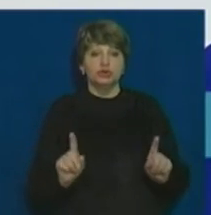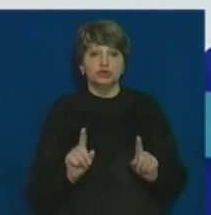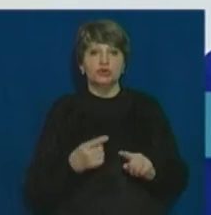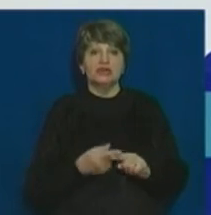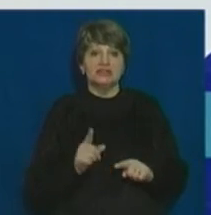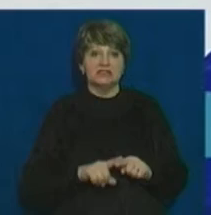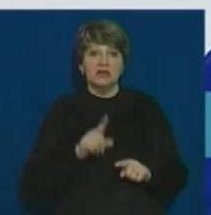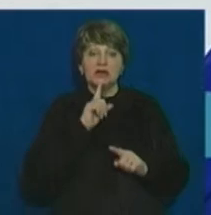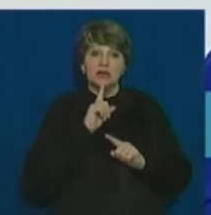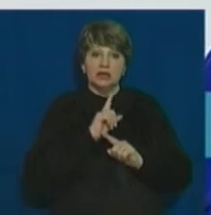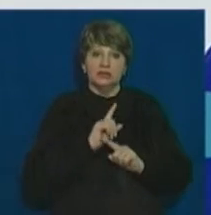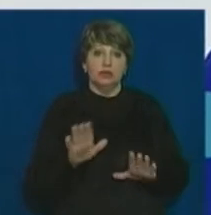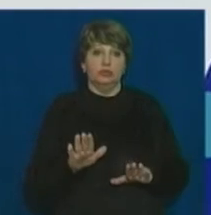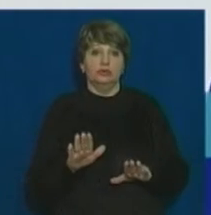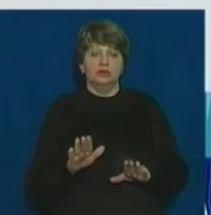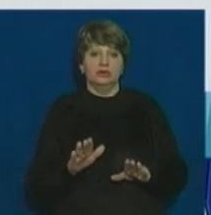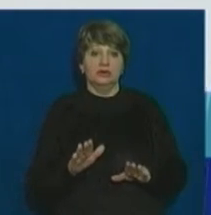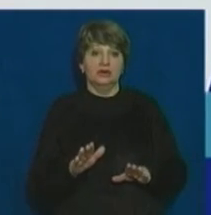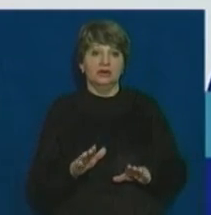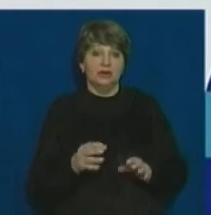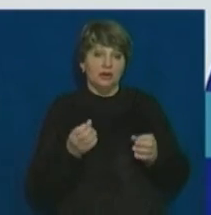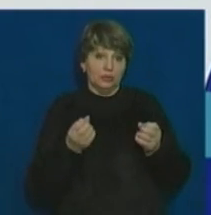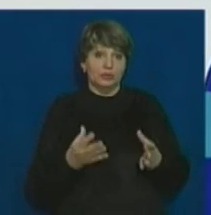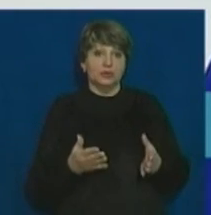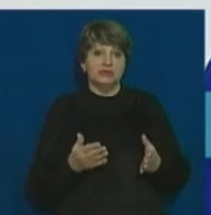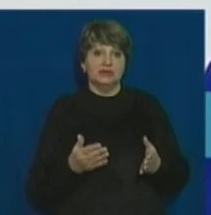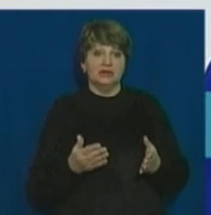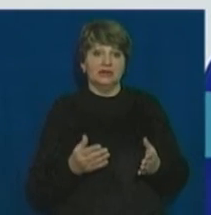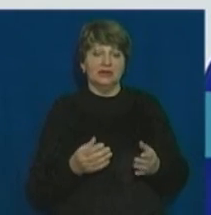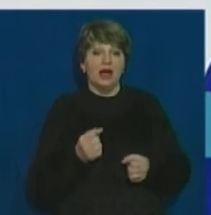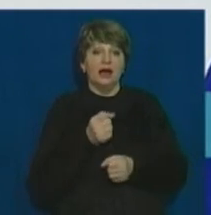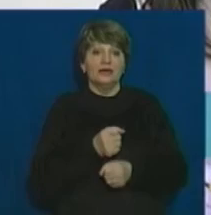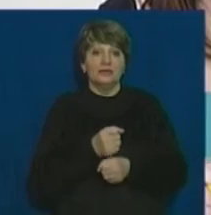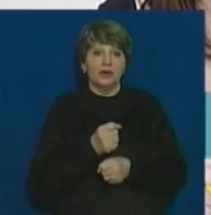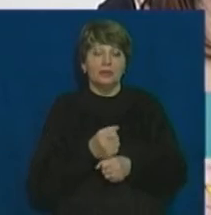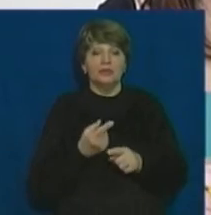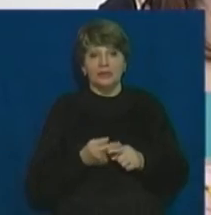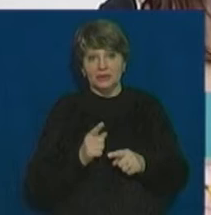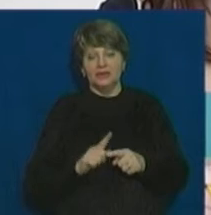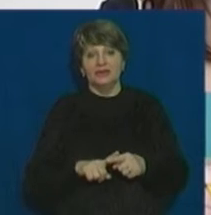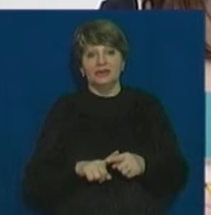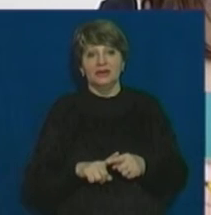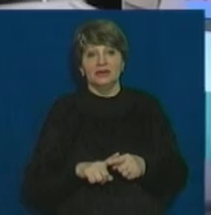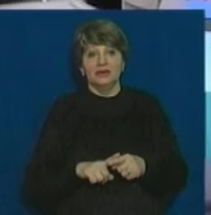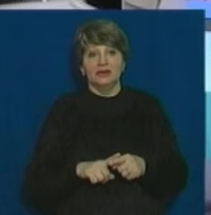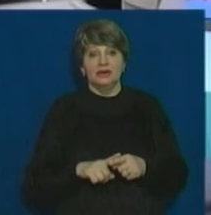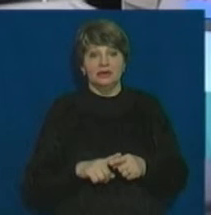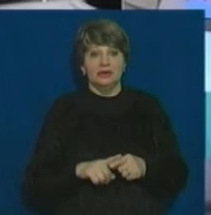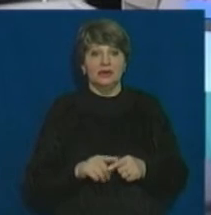не буде такої прямо от передачі, да? Тобто це в публічному полі, це ж публічні консультації, будемо в публічному полі це